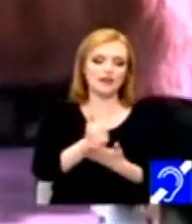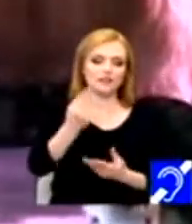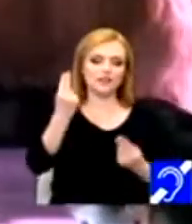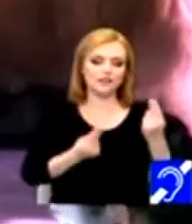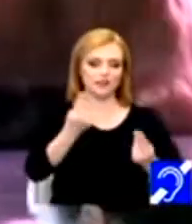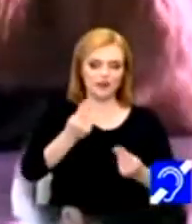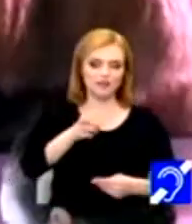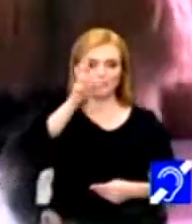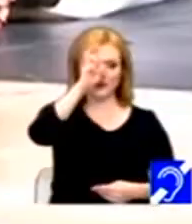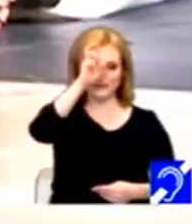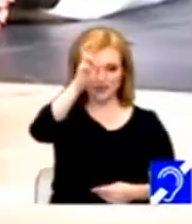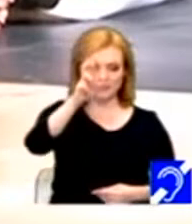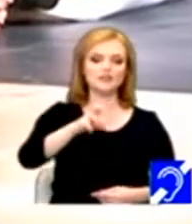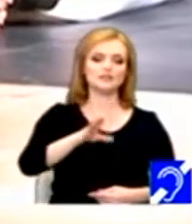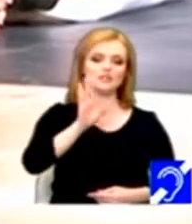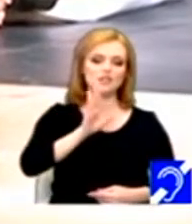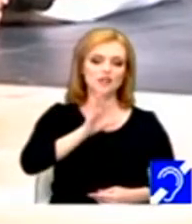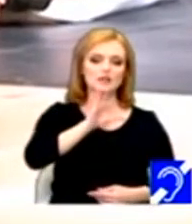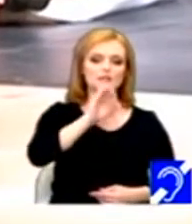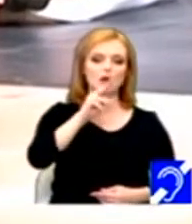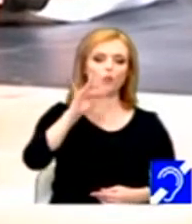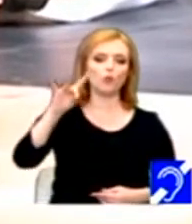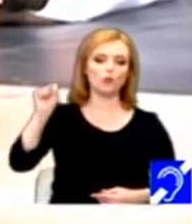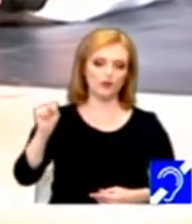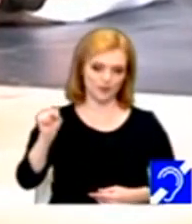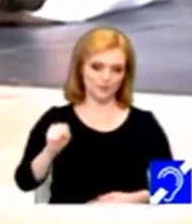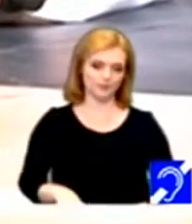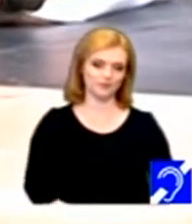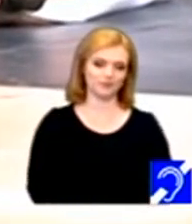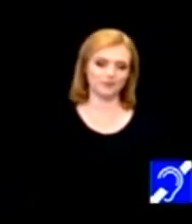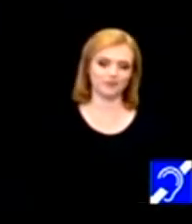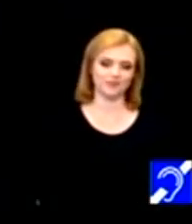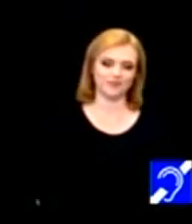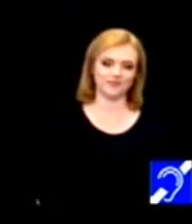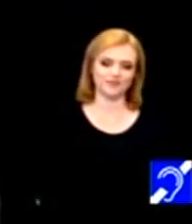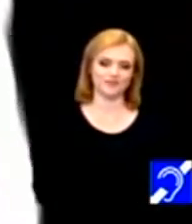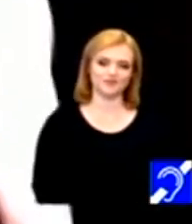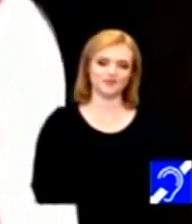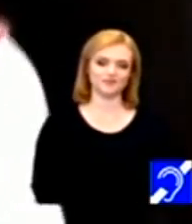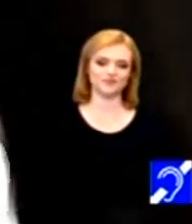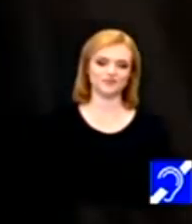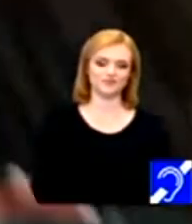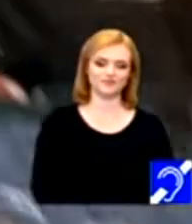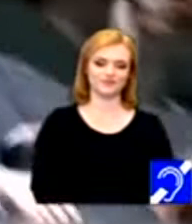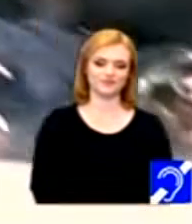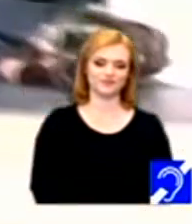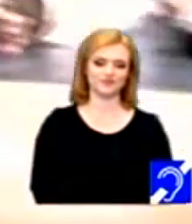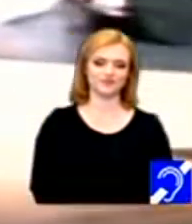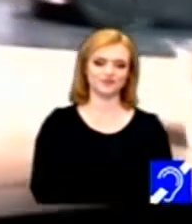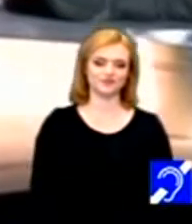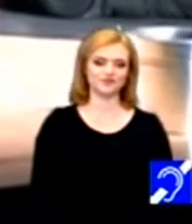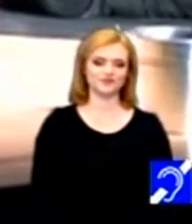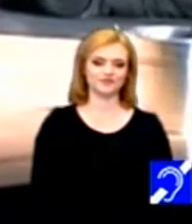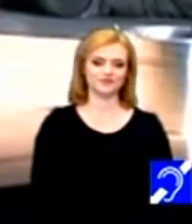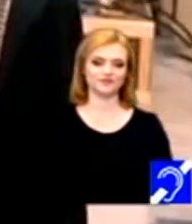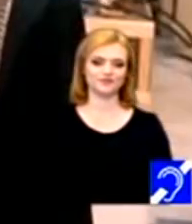cireș. Jocul magistral al actorilor Ofelia Popi și Justinian Turcu, travestiurile și muzica, punerea în scenă spectaculoasă, au